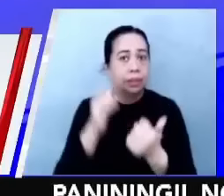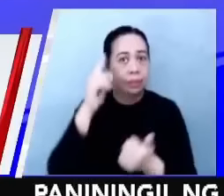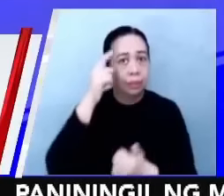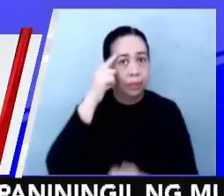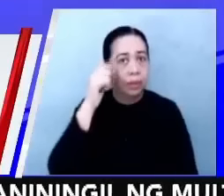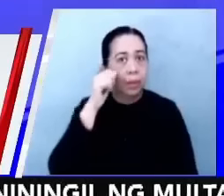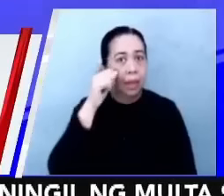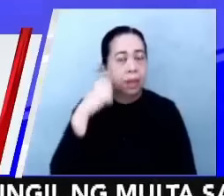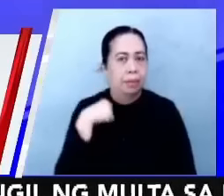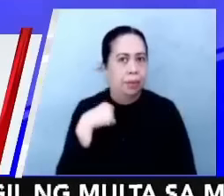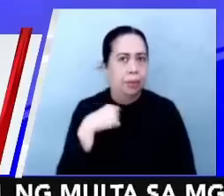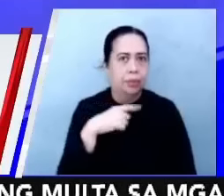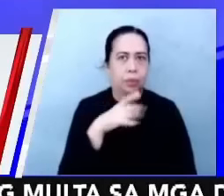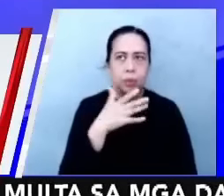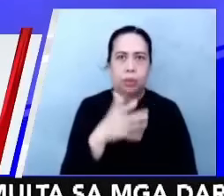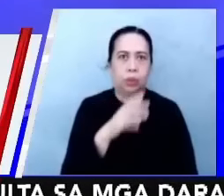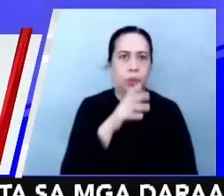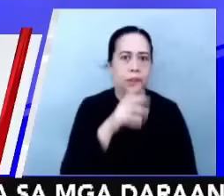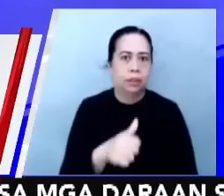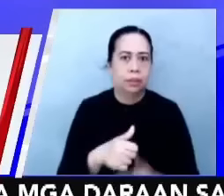hindi namin kayo